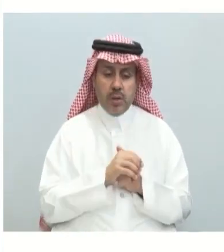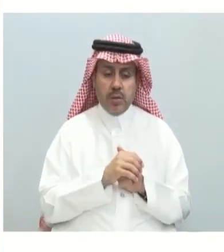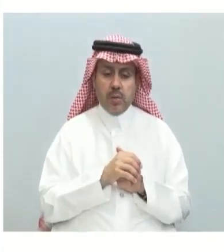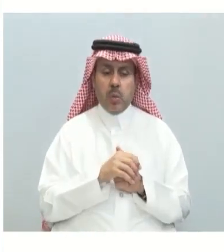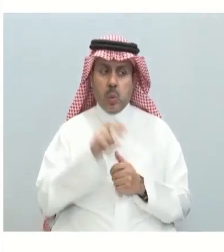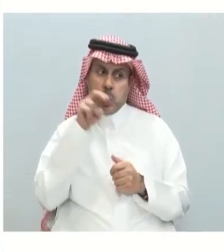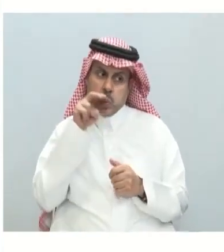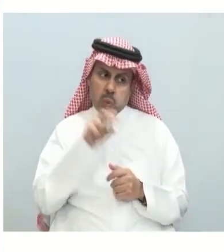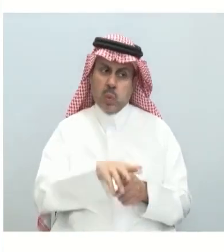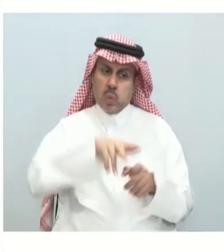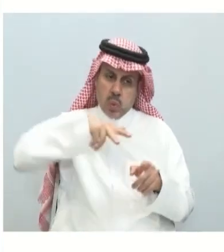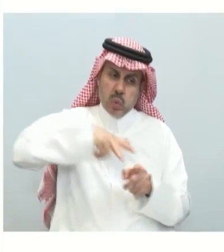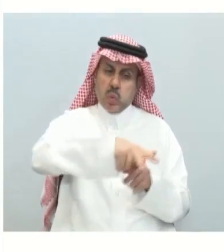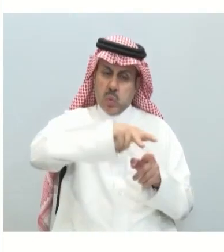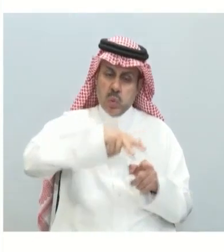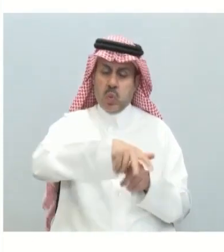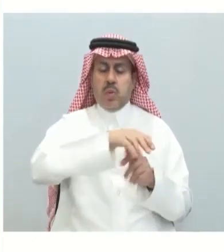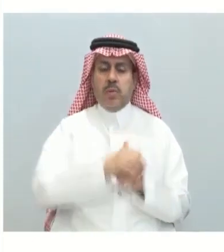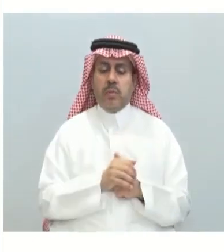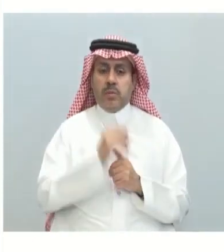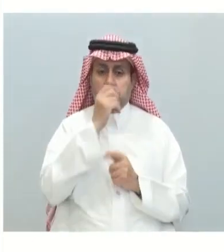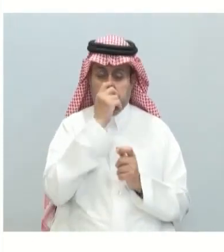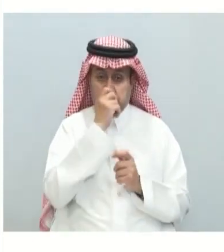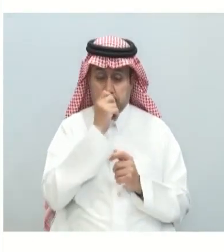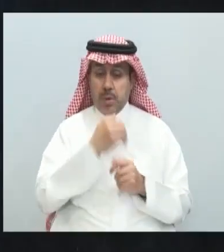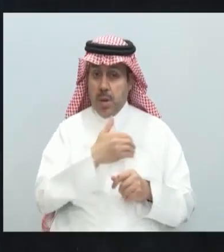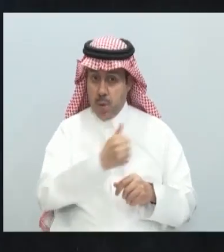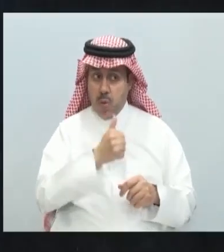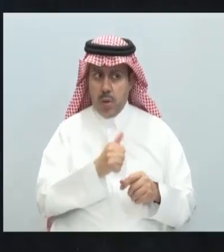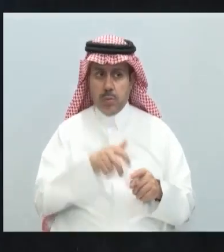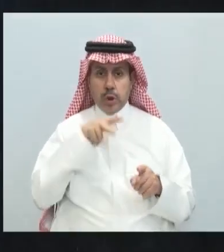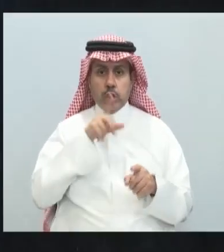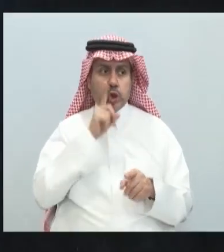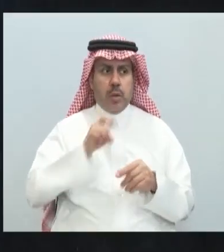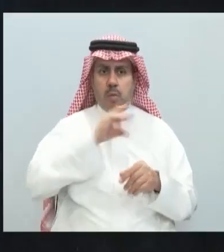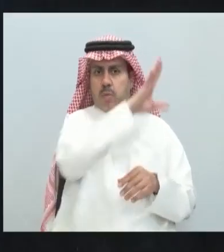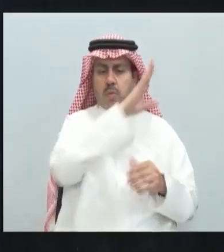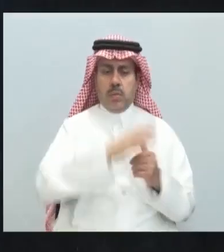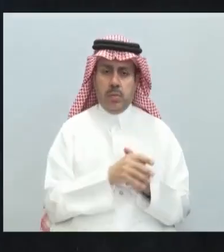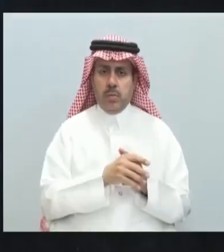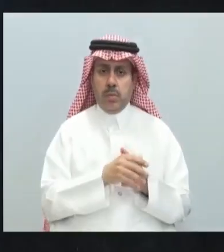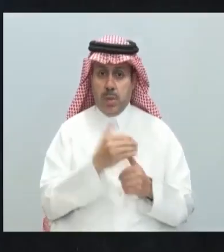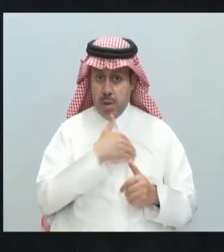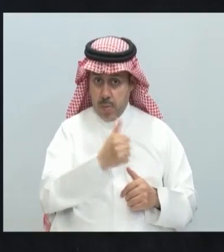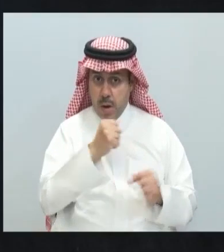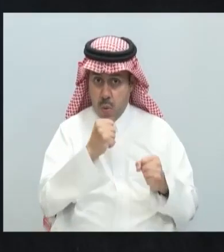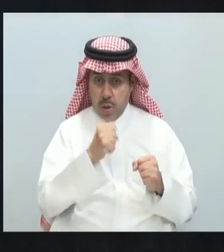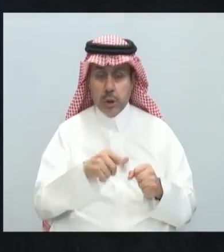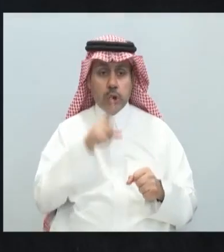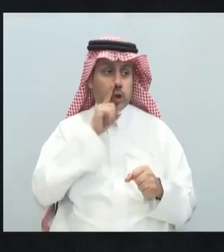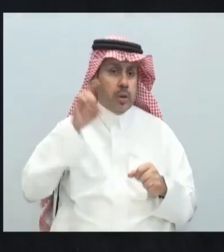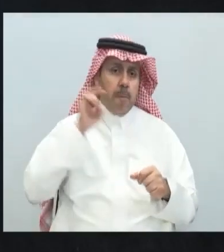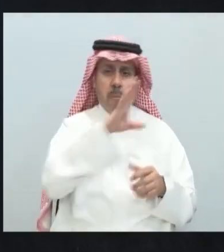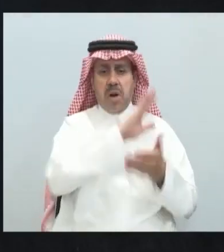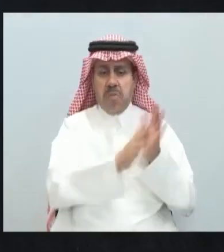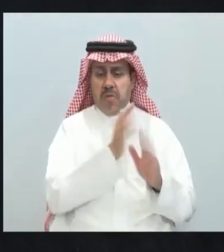اذا اردت ان تكون قوي الايمان فاياك اياك ان تطيع الشيطان بل احذر وساوسه